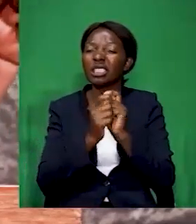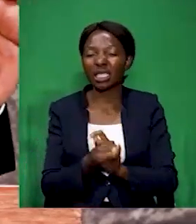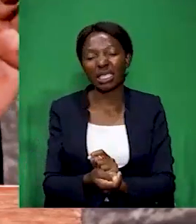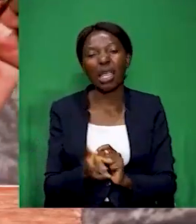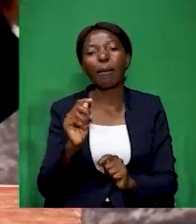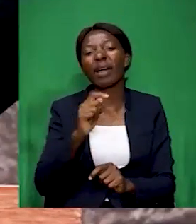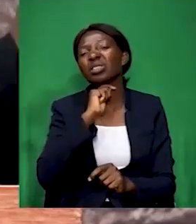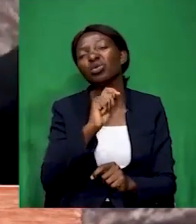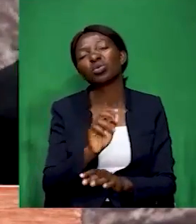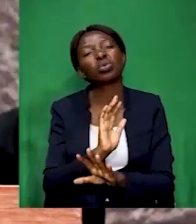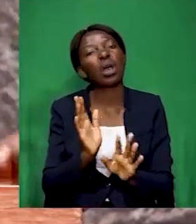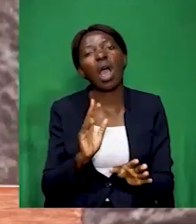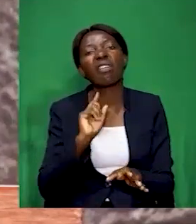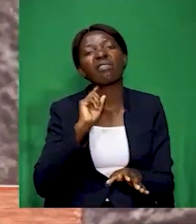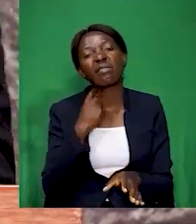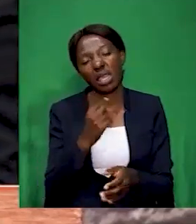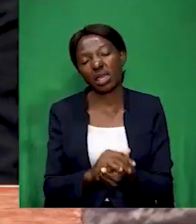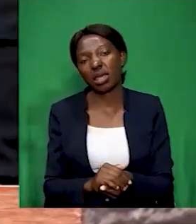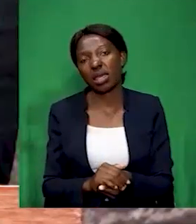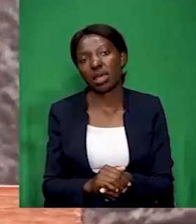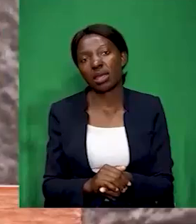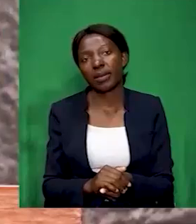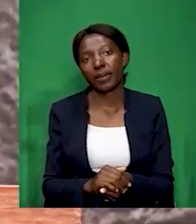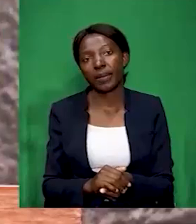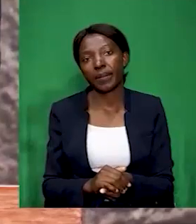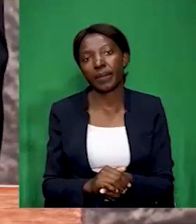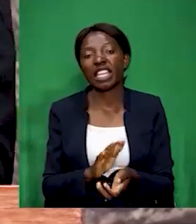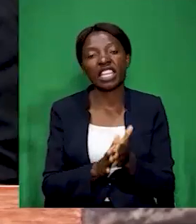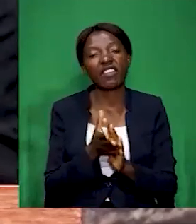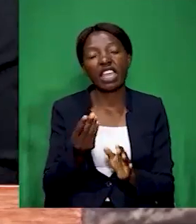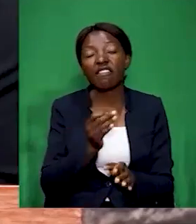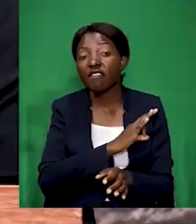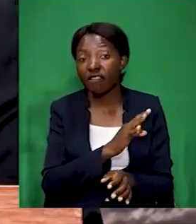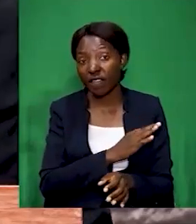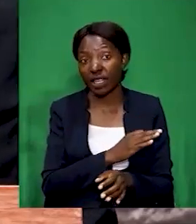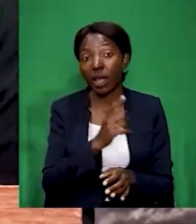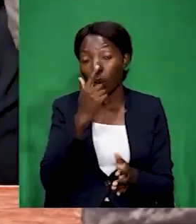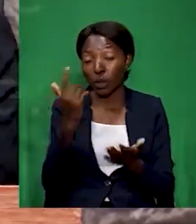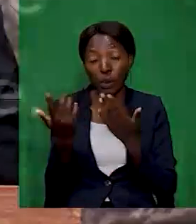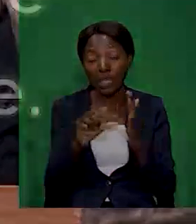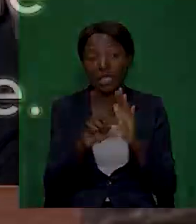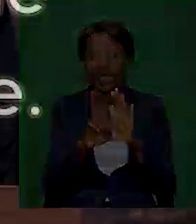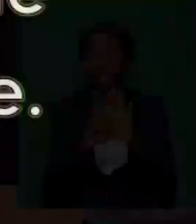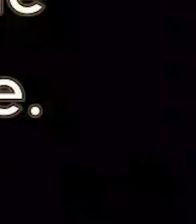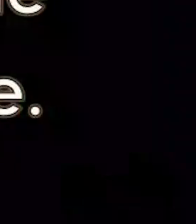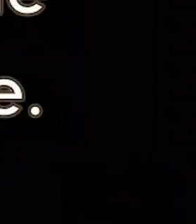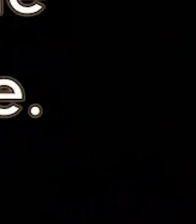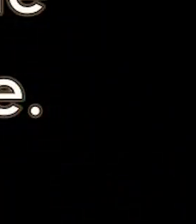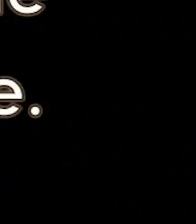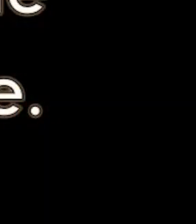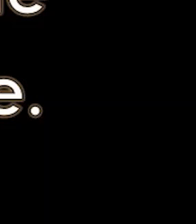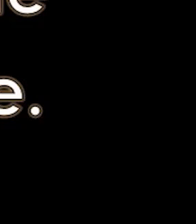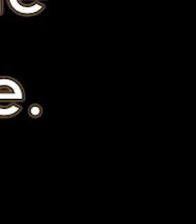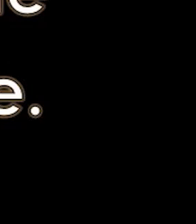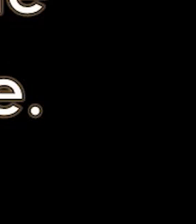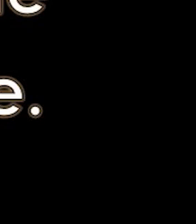kusiri kutendeuka kwezvokwadi. Kwanga kuri kutendeuka asi kwakusira kutenda kwakazara. Zvikanzi pa 8:22 Bible Roverati. Naizvozvo